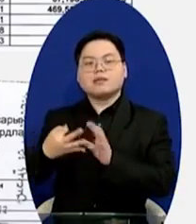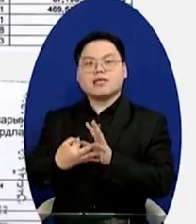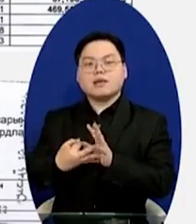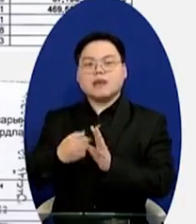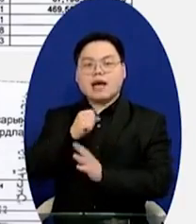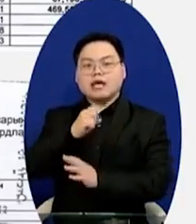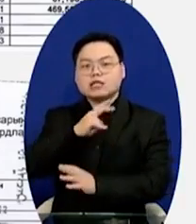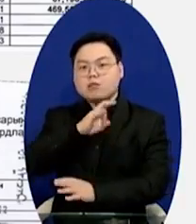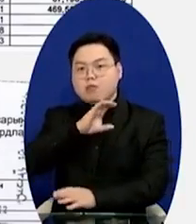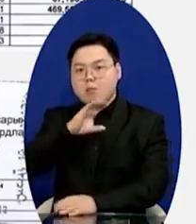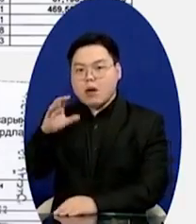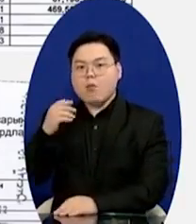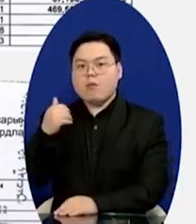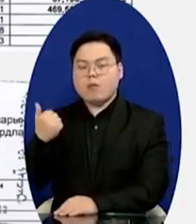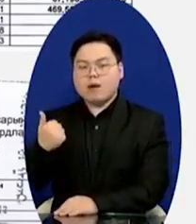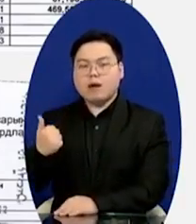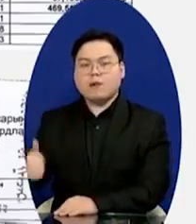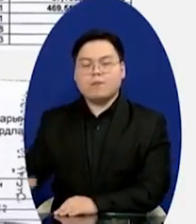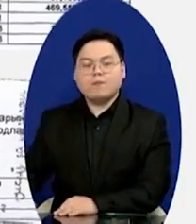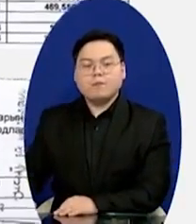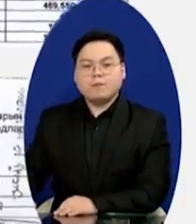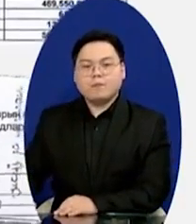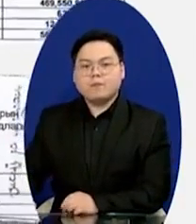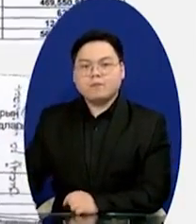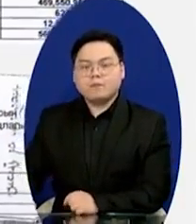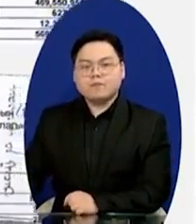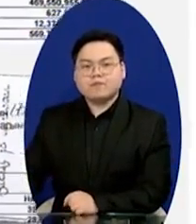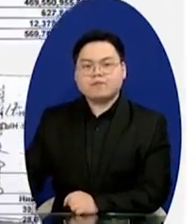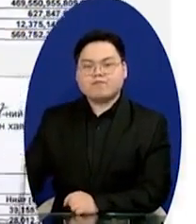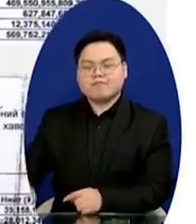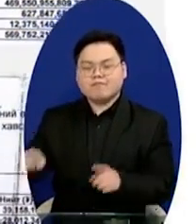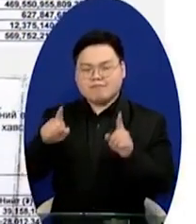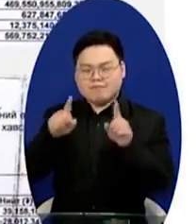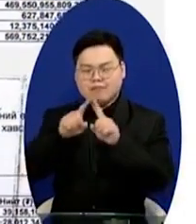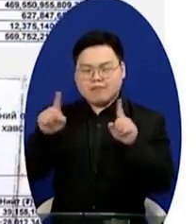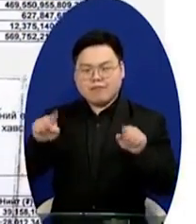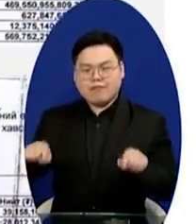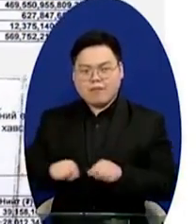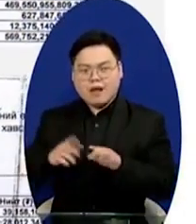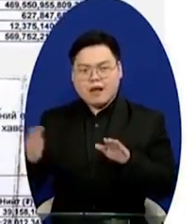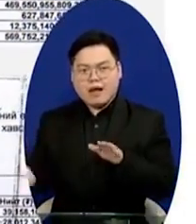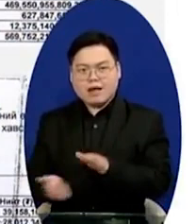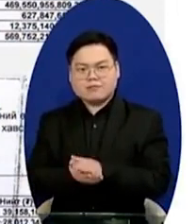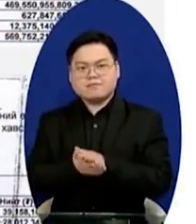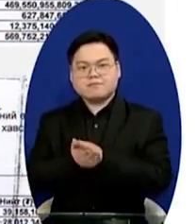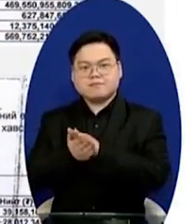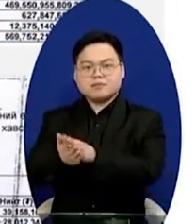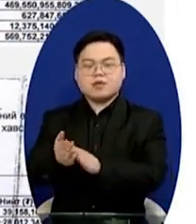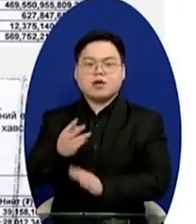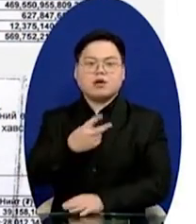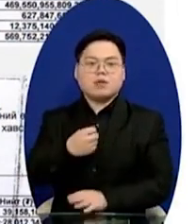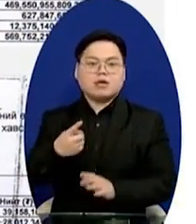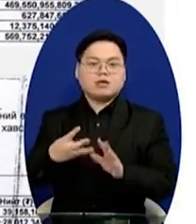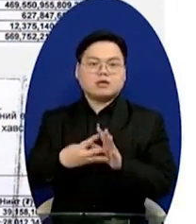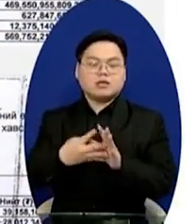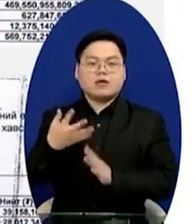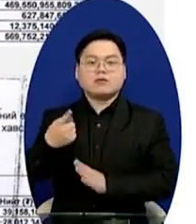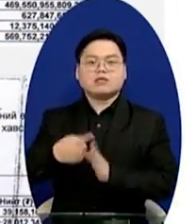байна. За ийм шаардлага хөргүүлж ирсэн байна. Тухайн үеийн Хөгжлийн банкнд 19 оны 5 сарын